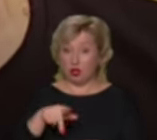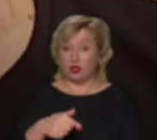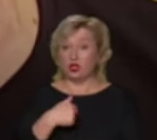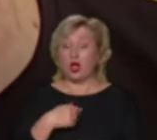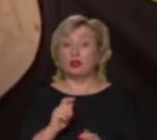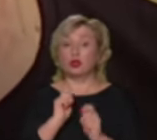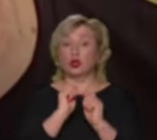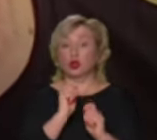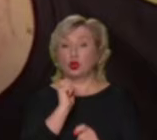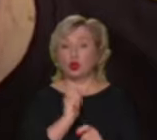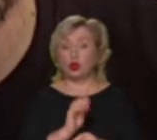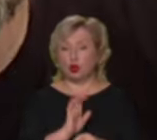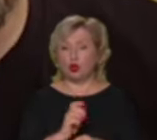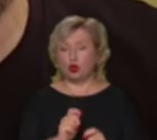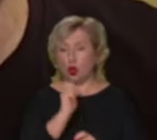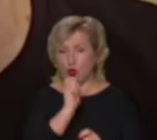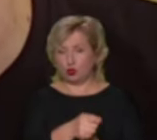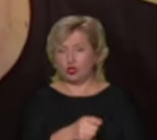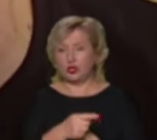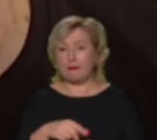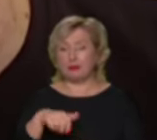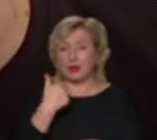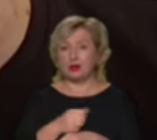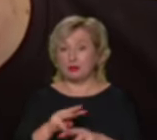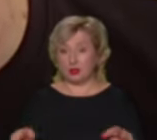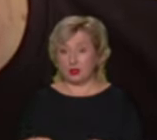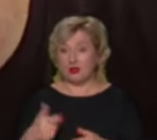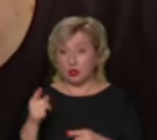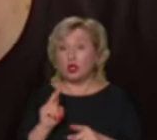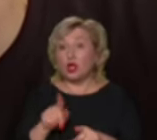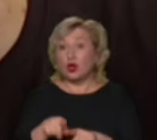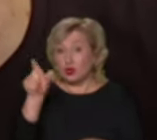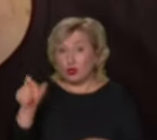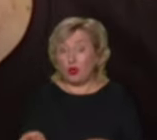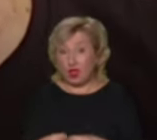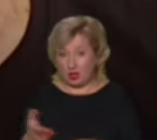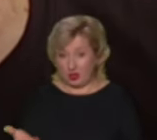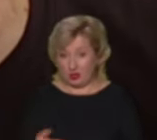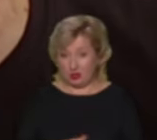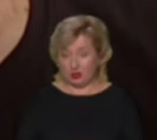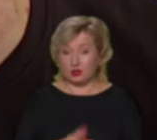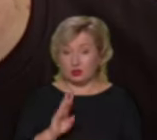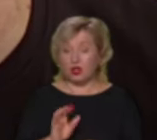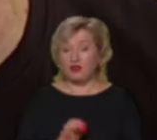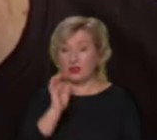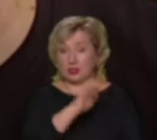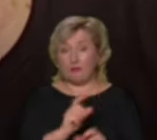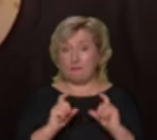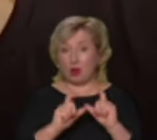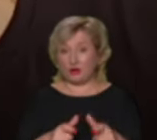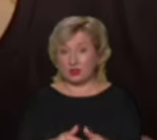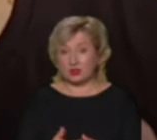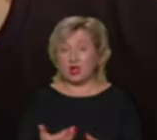доручення прем'єр-міністру. Ти хто такий? От де тоталітаризм. А не питання, яким чином буде відсилатися повістка.